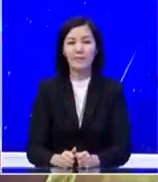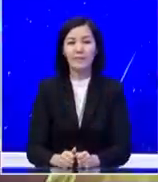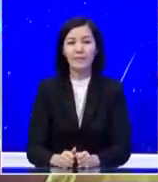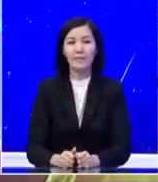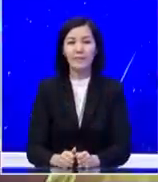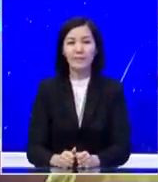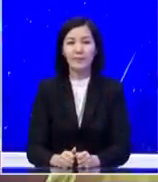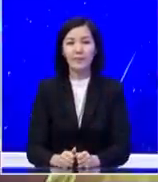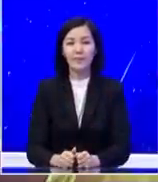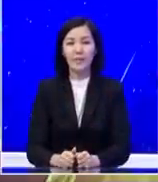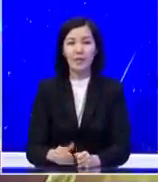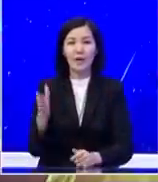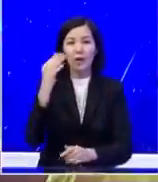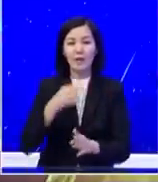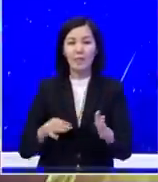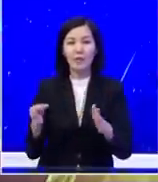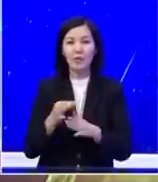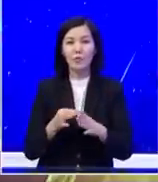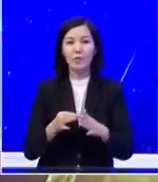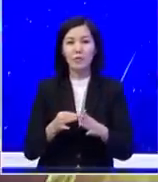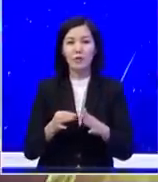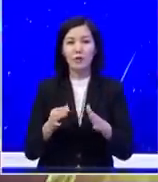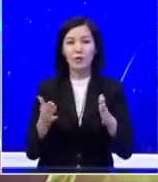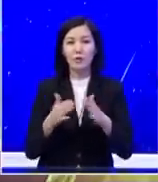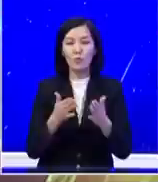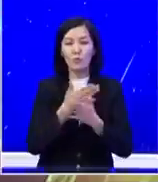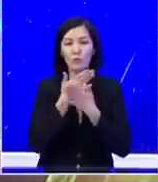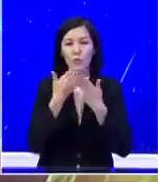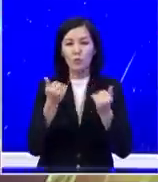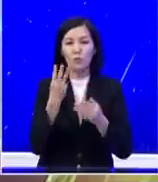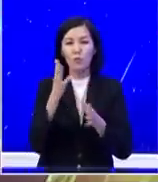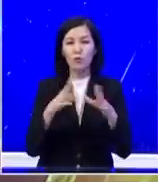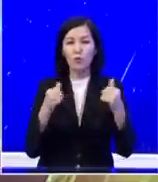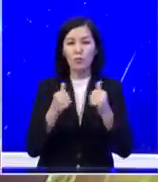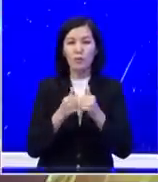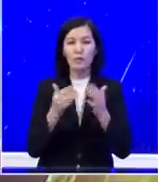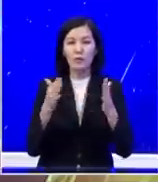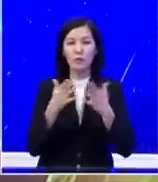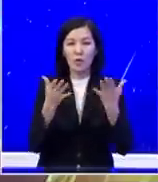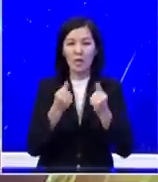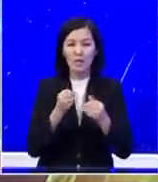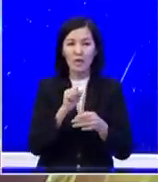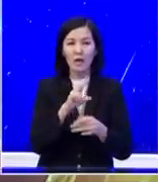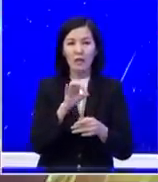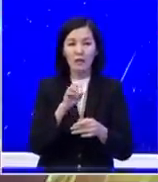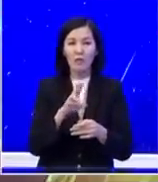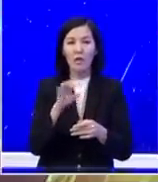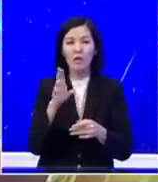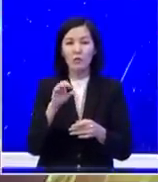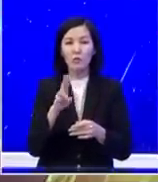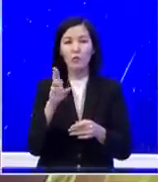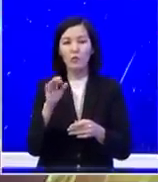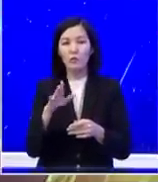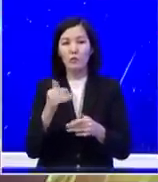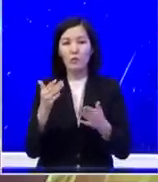Хабарымызды жалғастырамыз. Облыста үйсіз жүрген үш отбасы баспаналы болды. Олар Алагөл, Ақсу, Көксу ауданының тұрғындары.